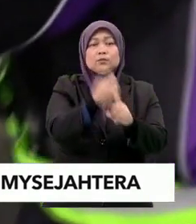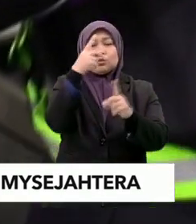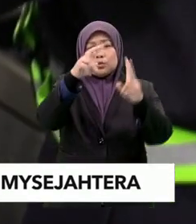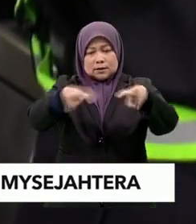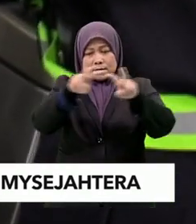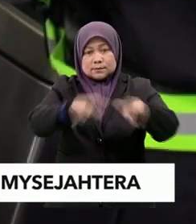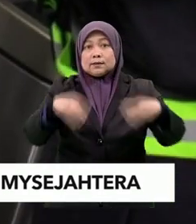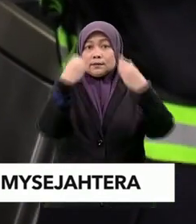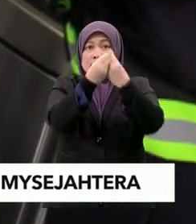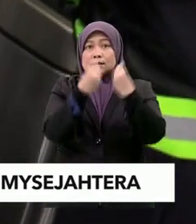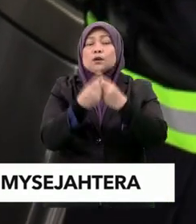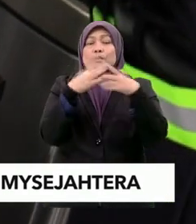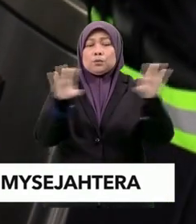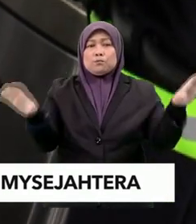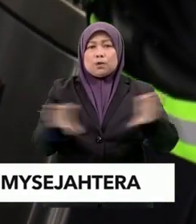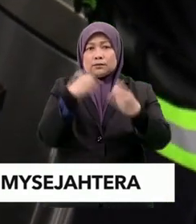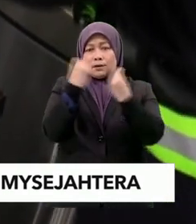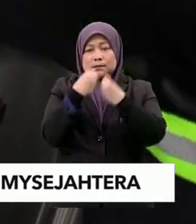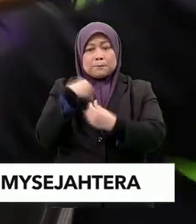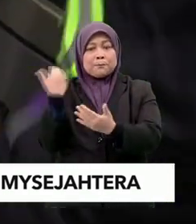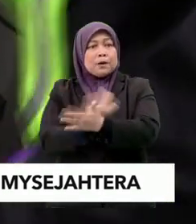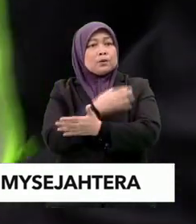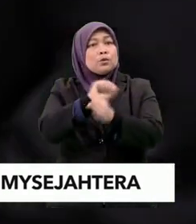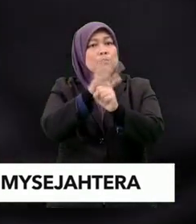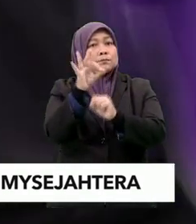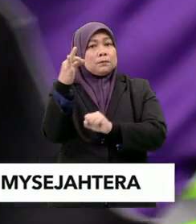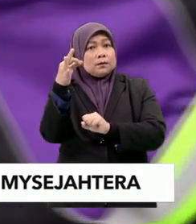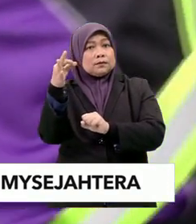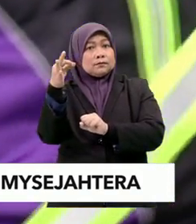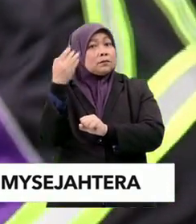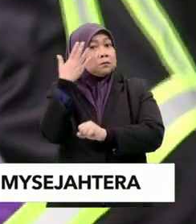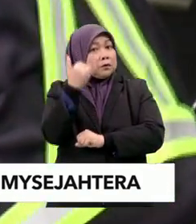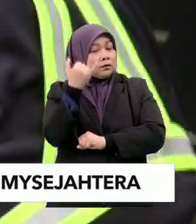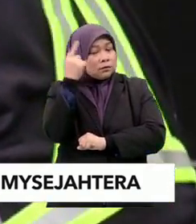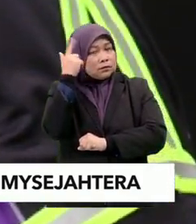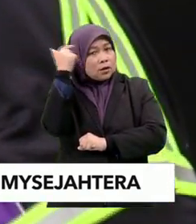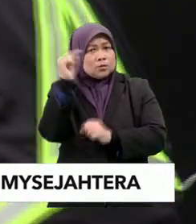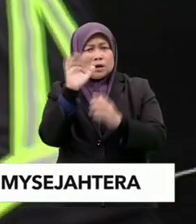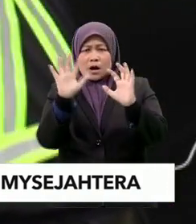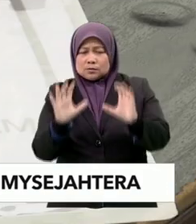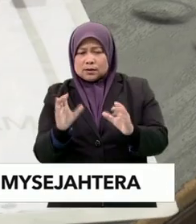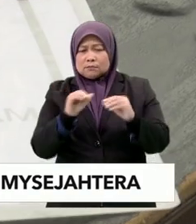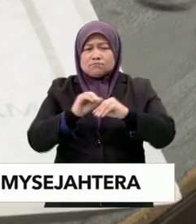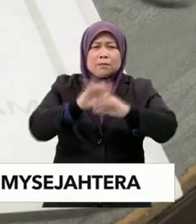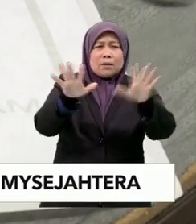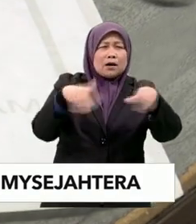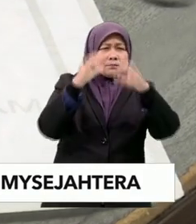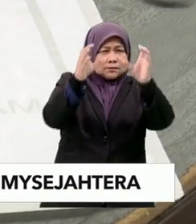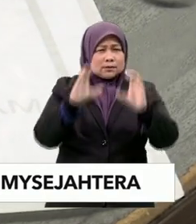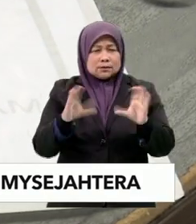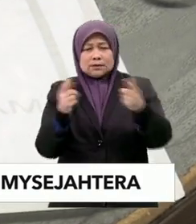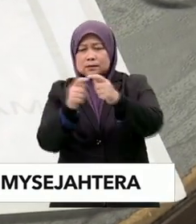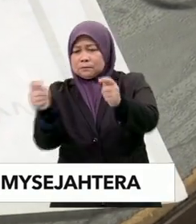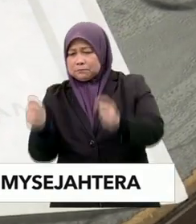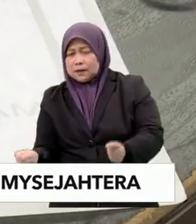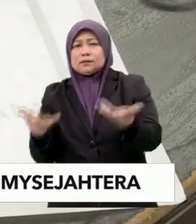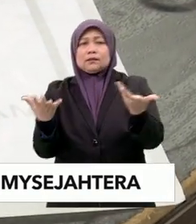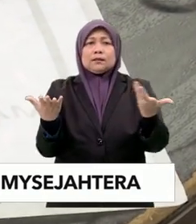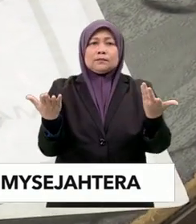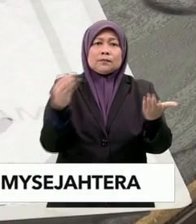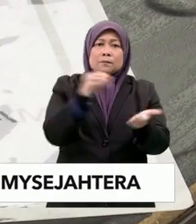data untuk menganalisis data baru covid-19 ini bagi mengenal pasti corak penyebaran wabak berdasarkan lokasi